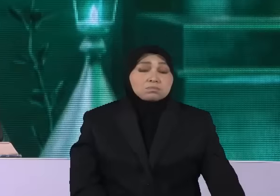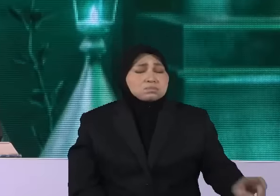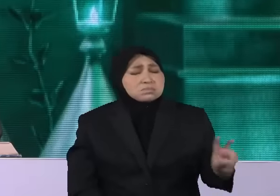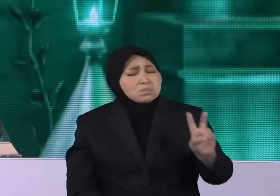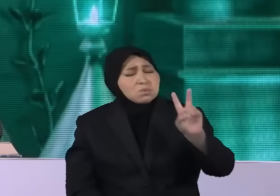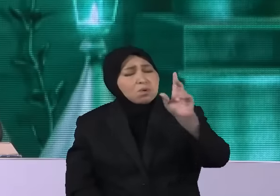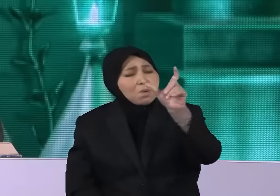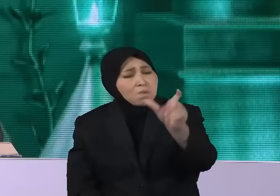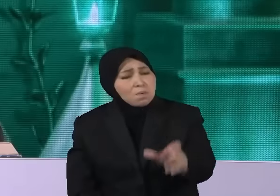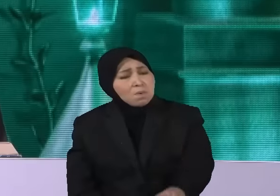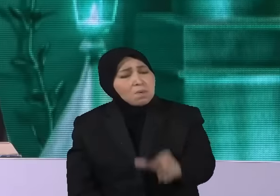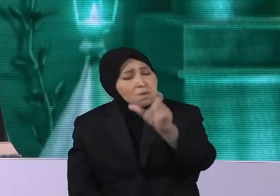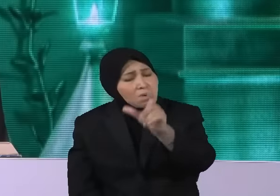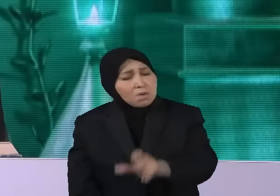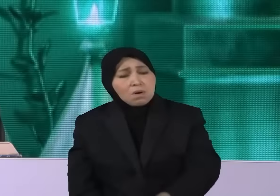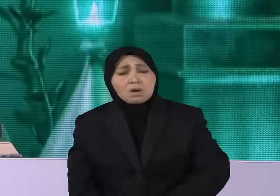فَآخَرَانِ